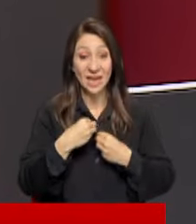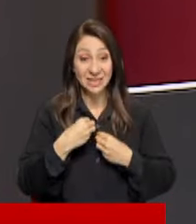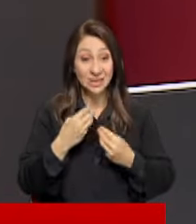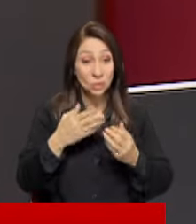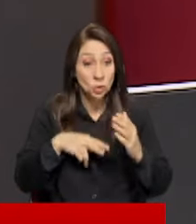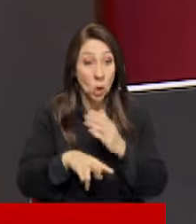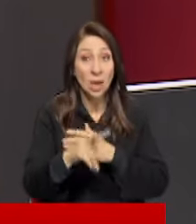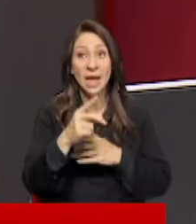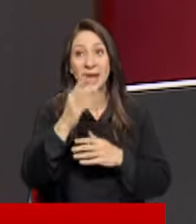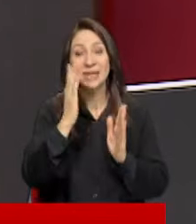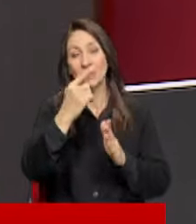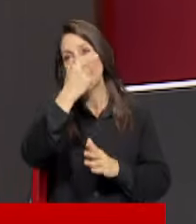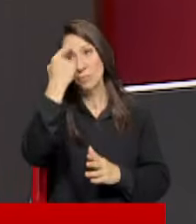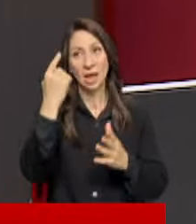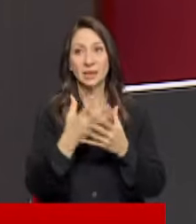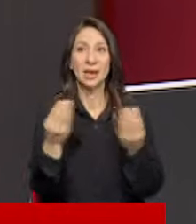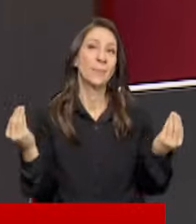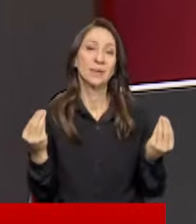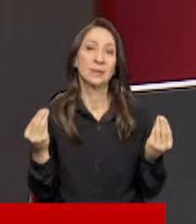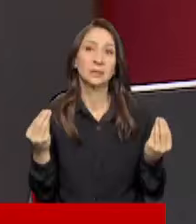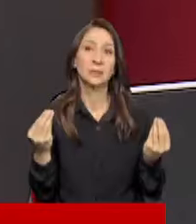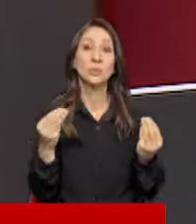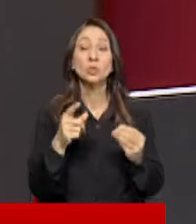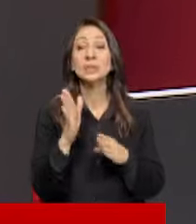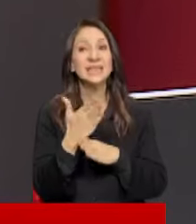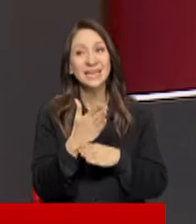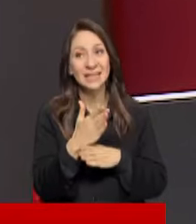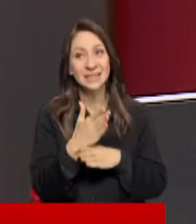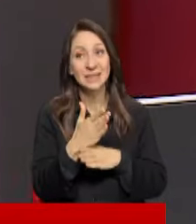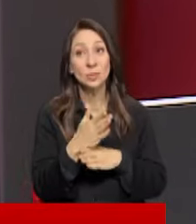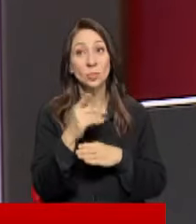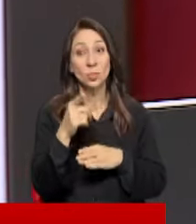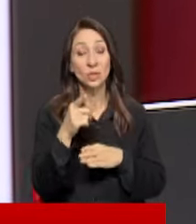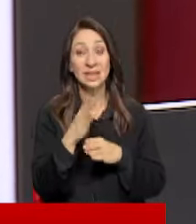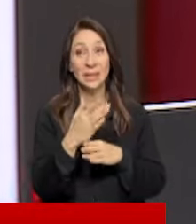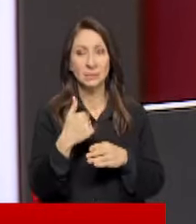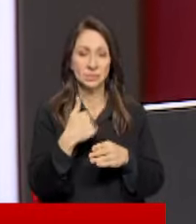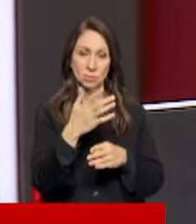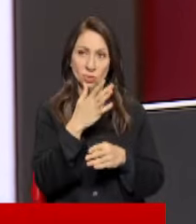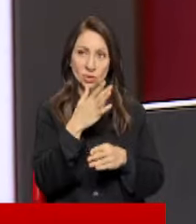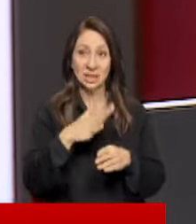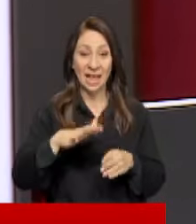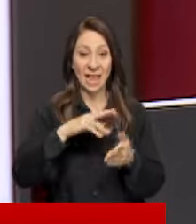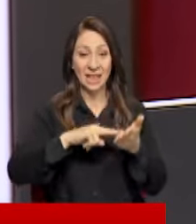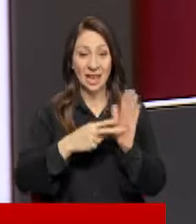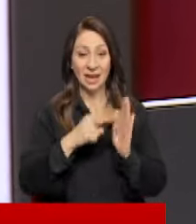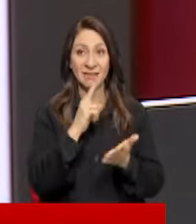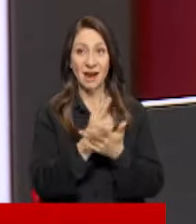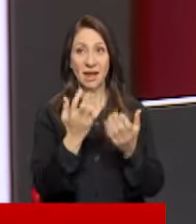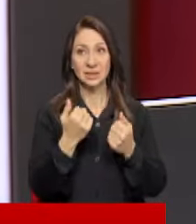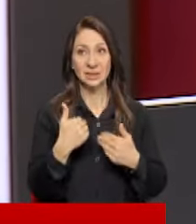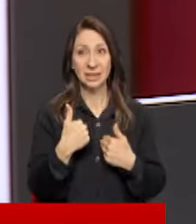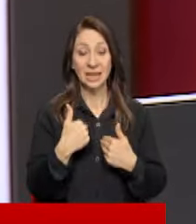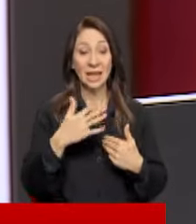rüzgarla gitme imkanını maalesef kaybettik. Bunun sebebi, bunun nedeni biz biliyorsunuz Genel İdare Kurulu'nda bir karar aldık.